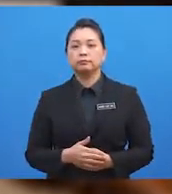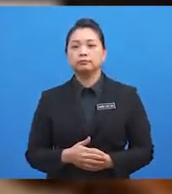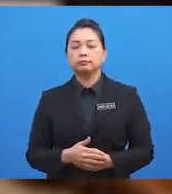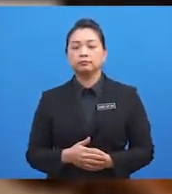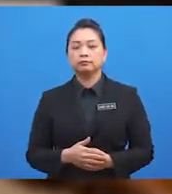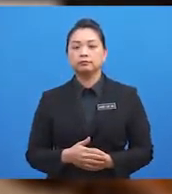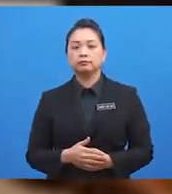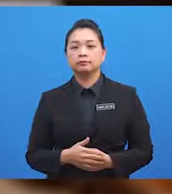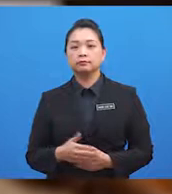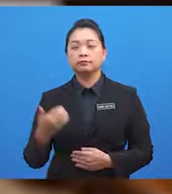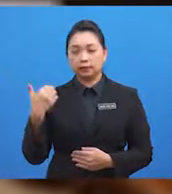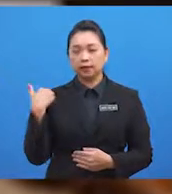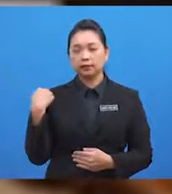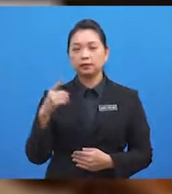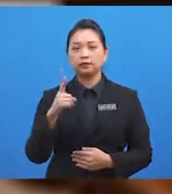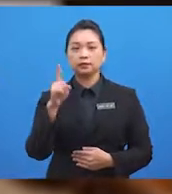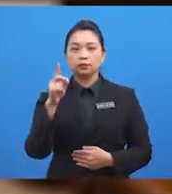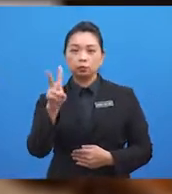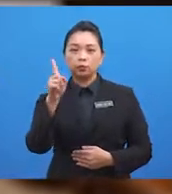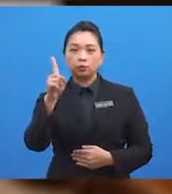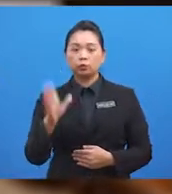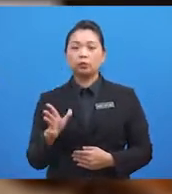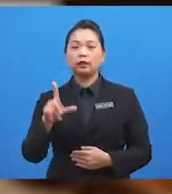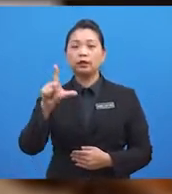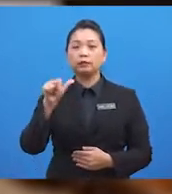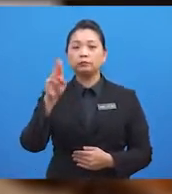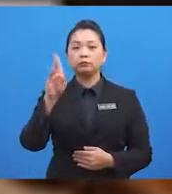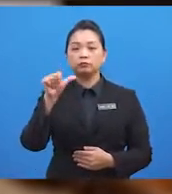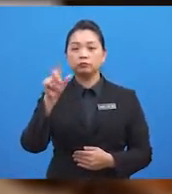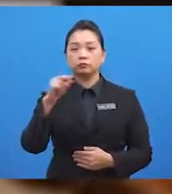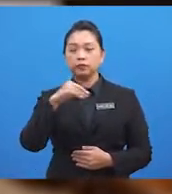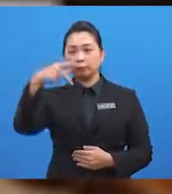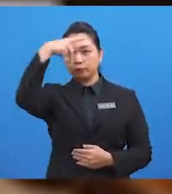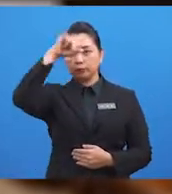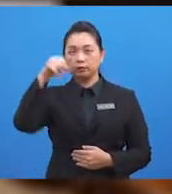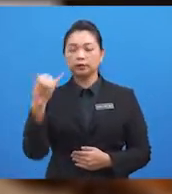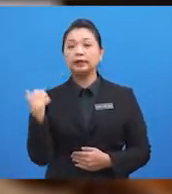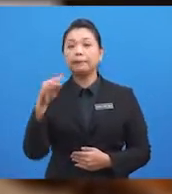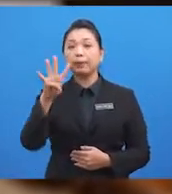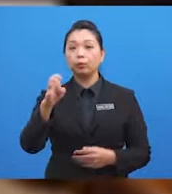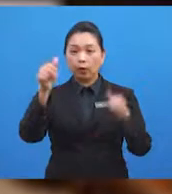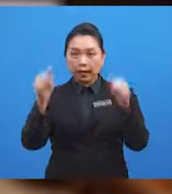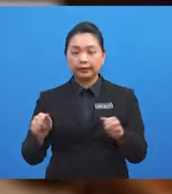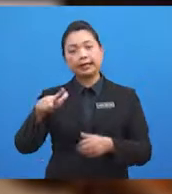daripada wilayah Persekutuan Labuan dan Putrajaya dan 40 orang ahli yang lain.